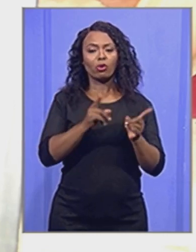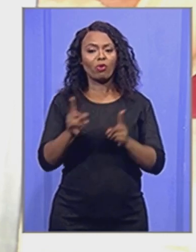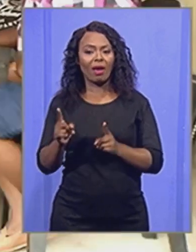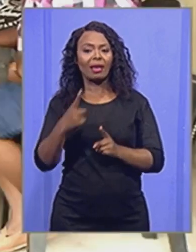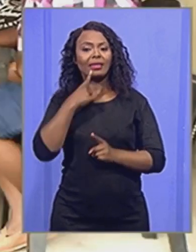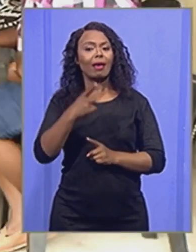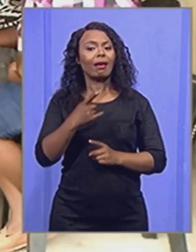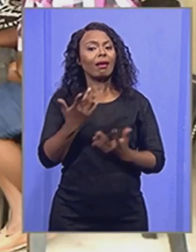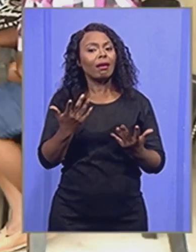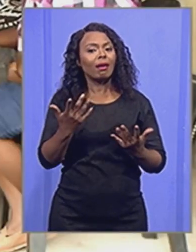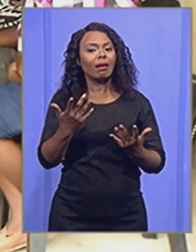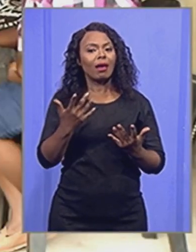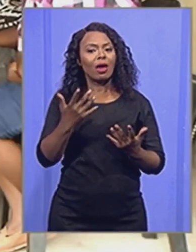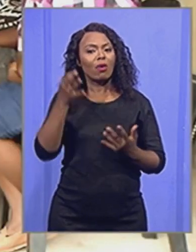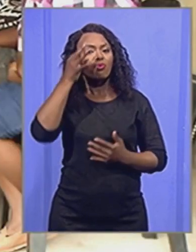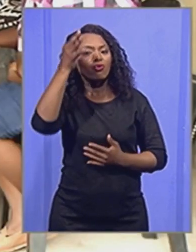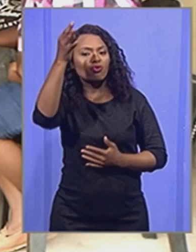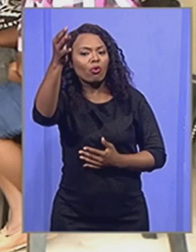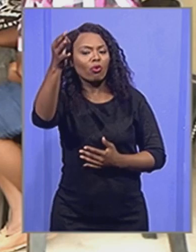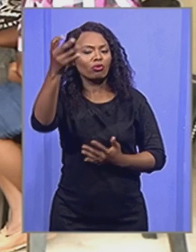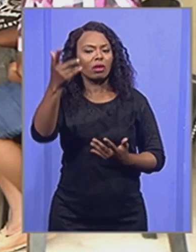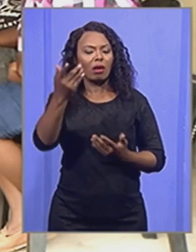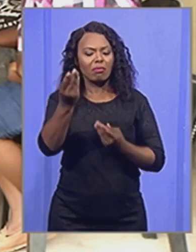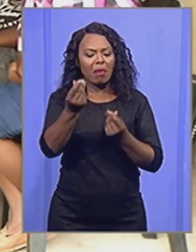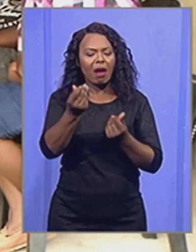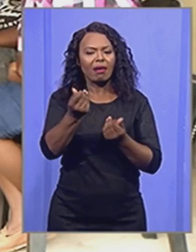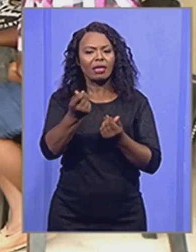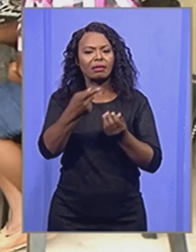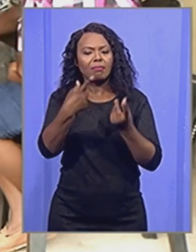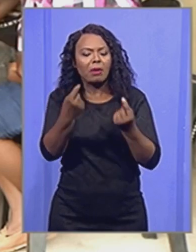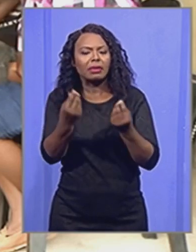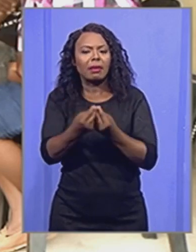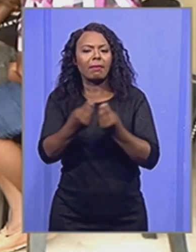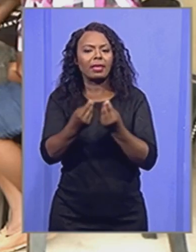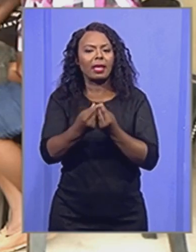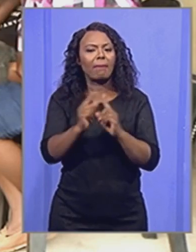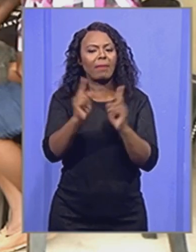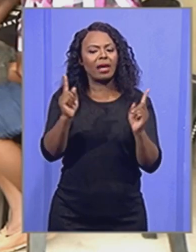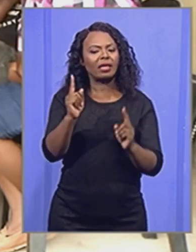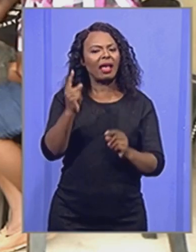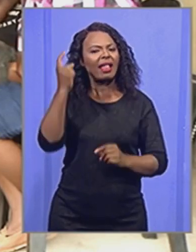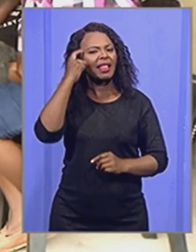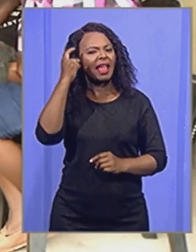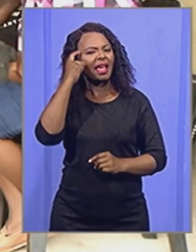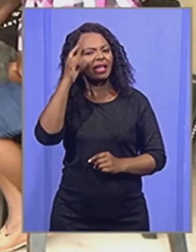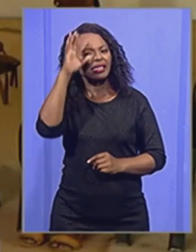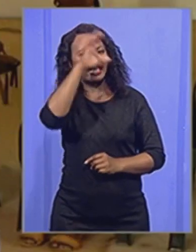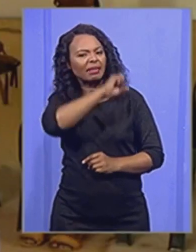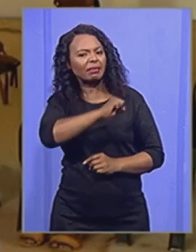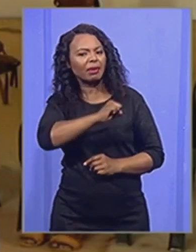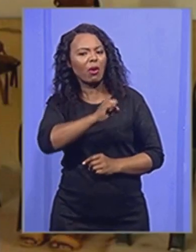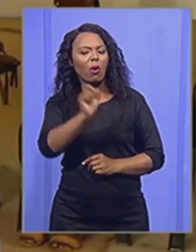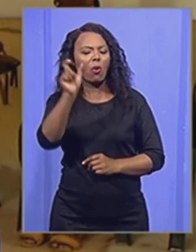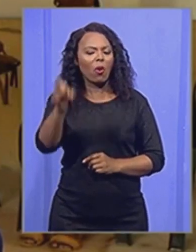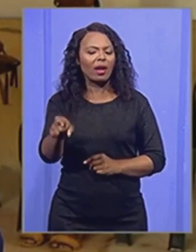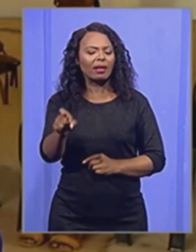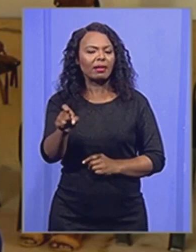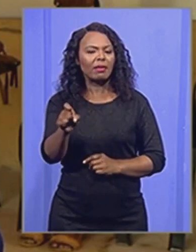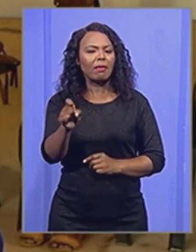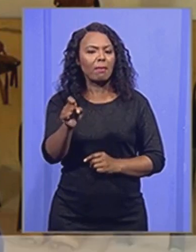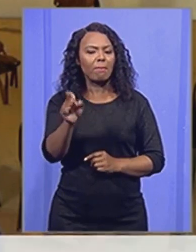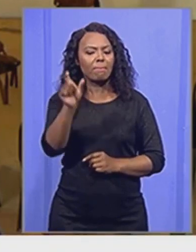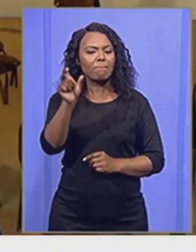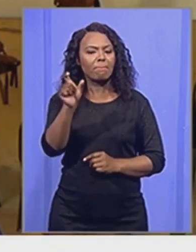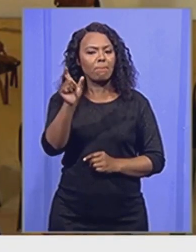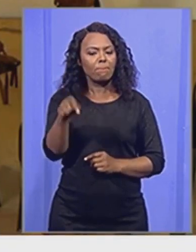a ba re ba gonenelwa gore yo mongwe wa maloko a bona o amega mo tiragalong yeo. Ba tšere difounu tša batho ya monno we le